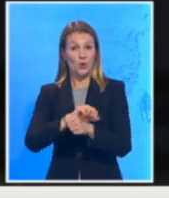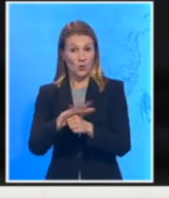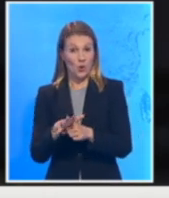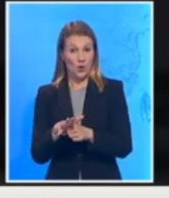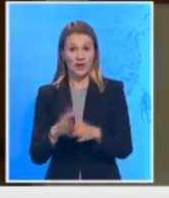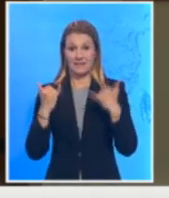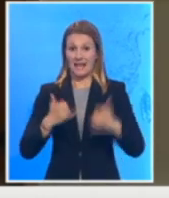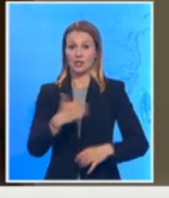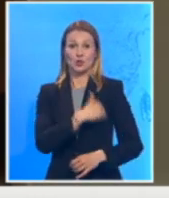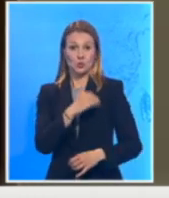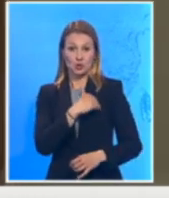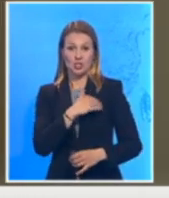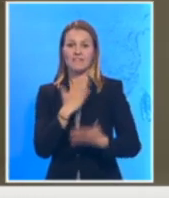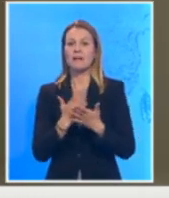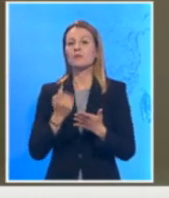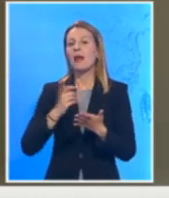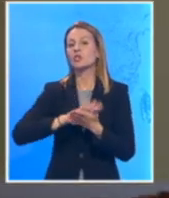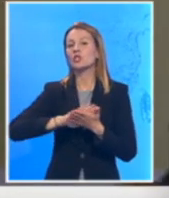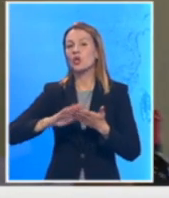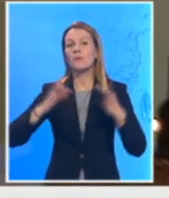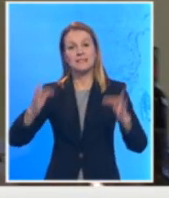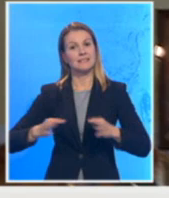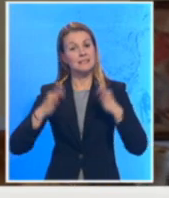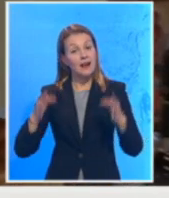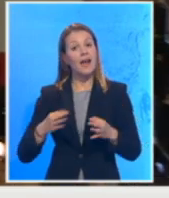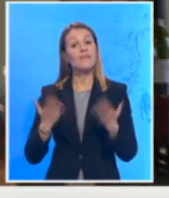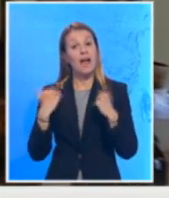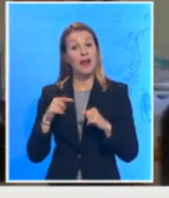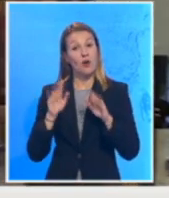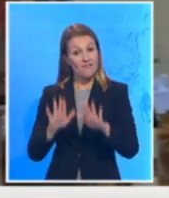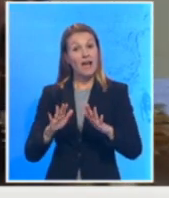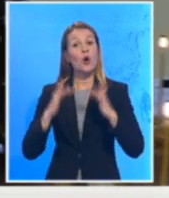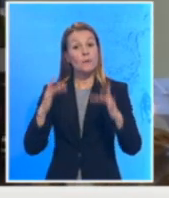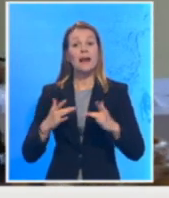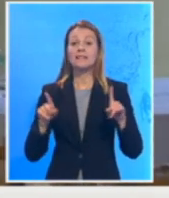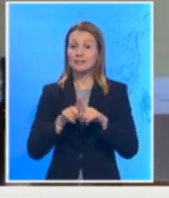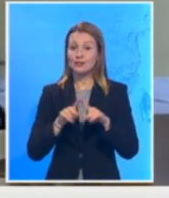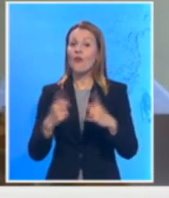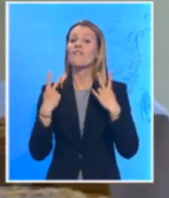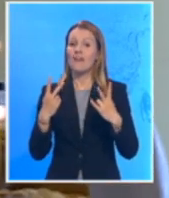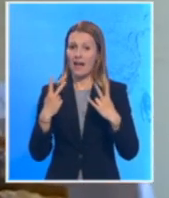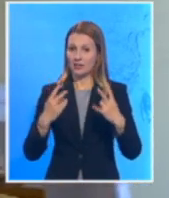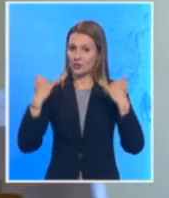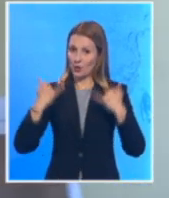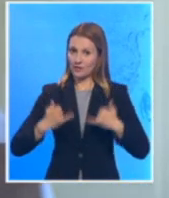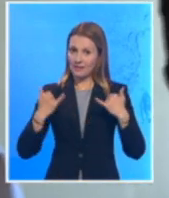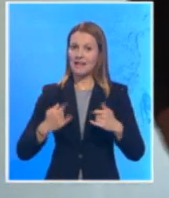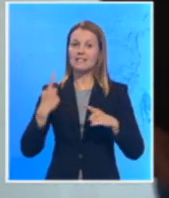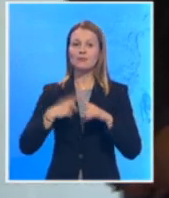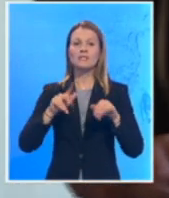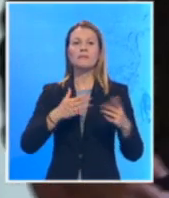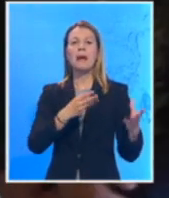COVID-19 Đurđevdan proslaviti nešto skromnije, to ne umanjuje značaj ovog praznika u srpskom narodu i za ovaj dan vezuju se mnogi